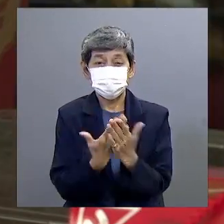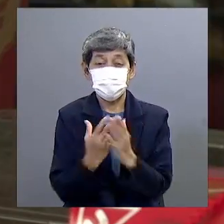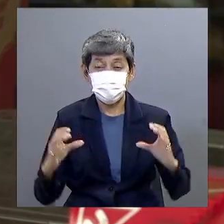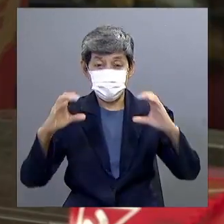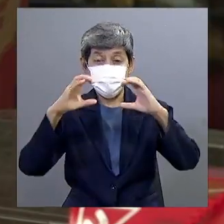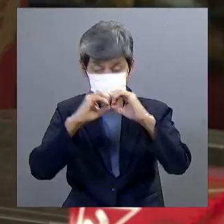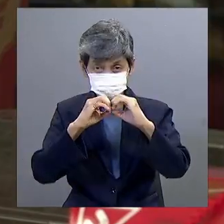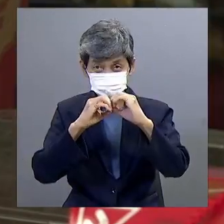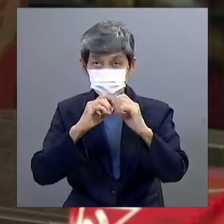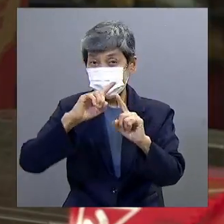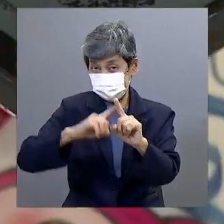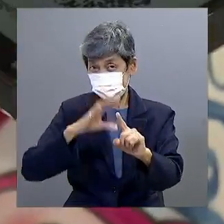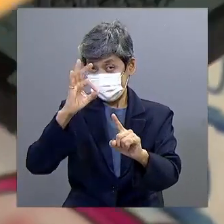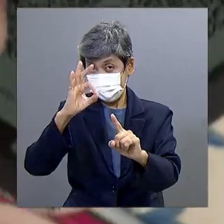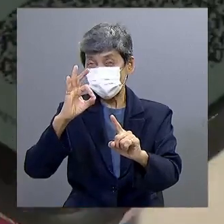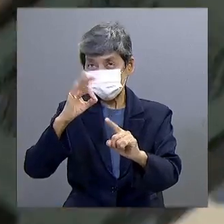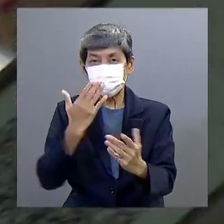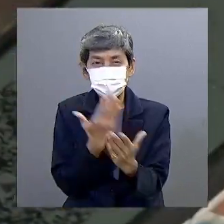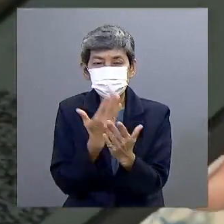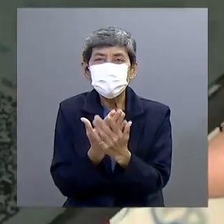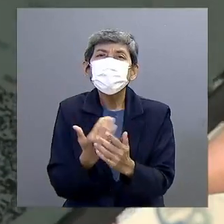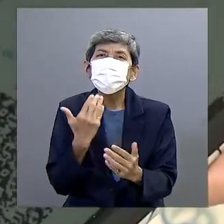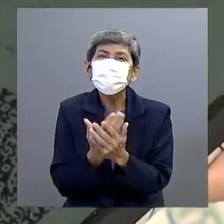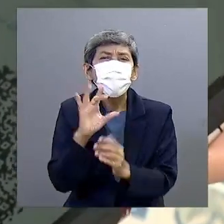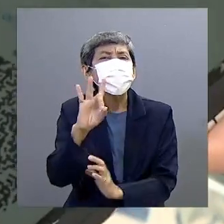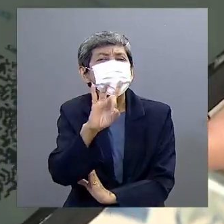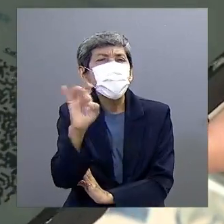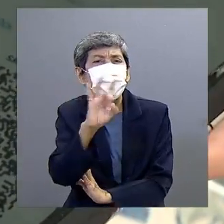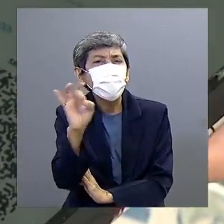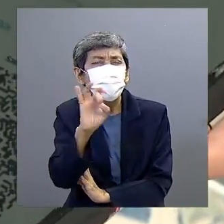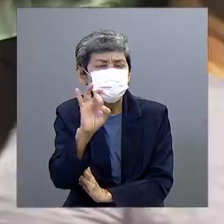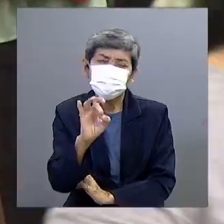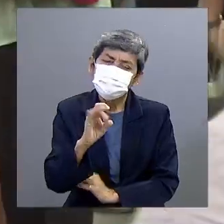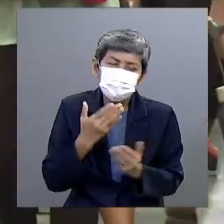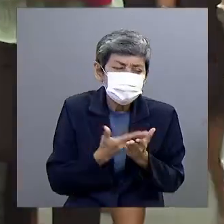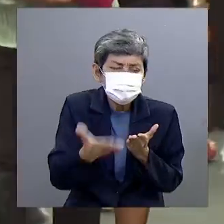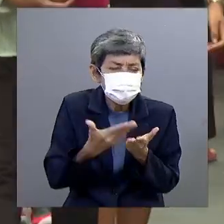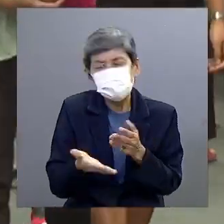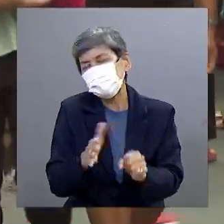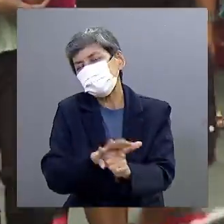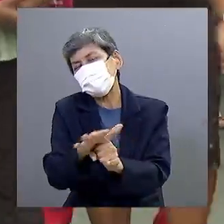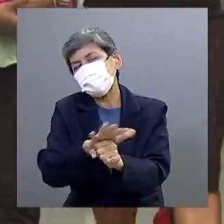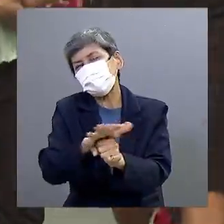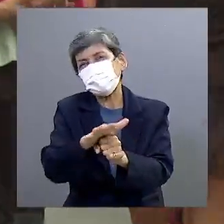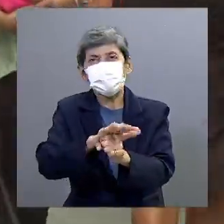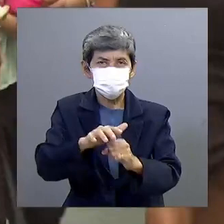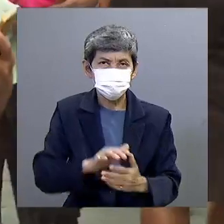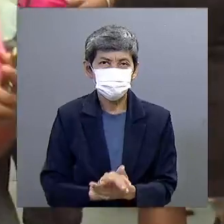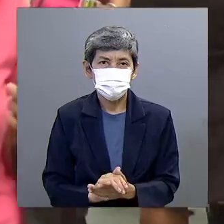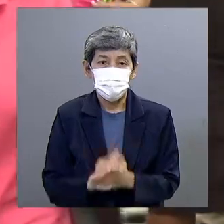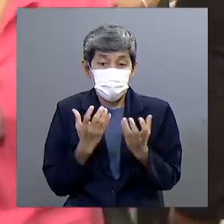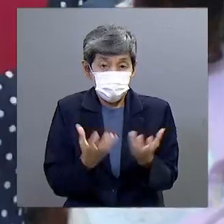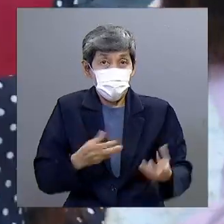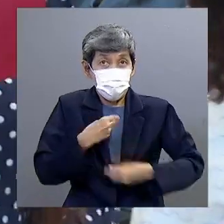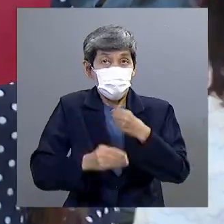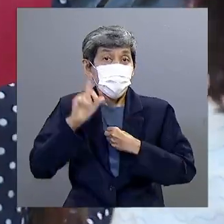ในเดือนกันยายนเงินที่ให้นะคะเหลือเพียง800 บาทต่อคนก็เลยทำให้กำลังซื้อไม่กลับมาเท่าเดิมค่ะ ตลาดสินค้าแม่และเด็กเนี่ยไม่เ